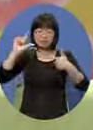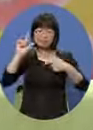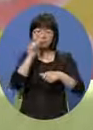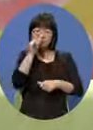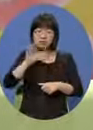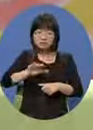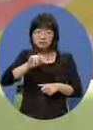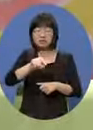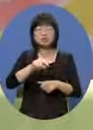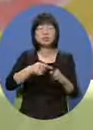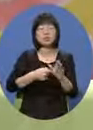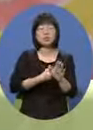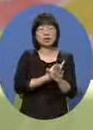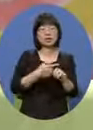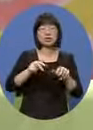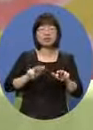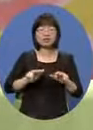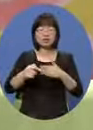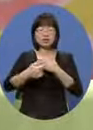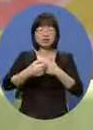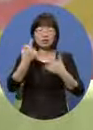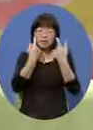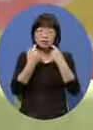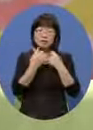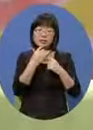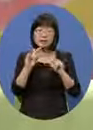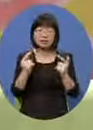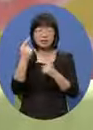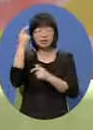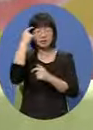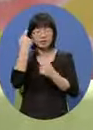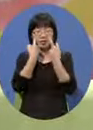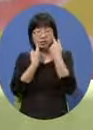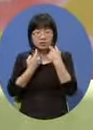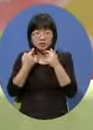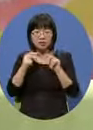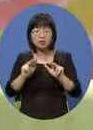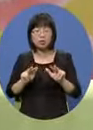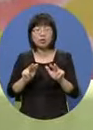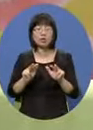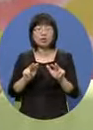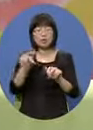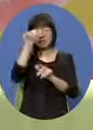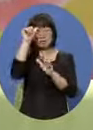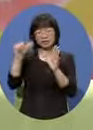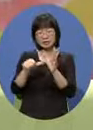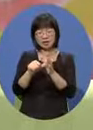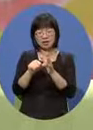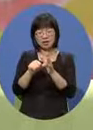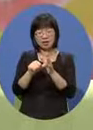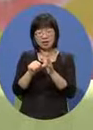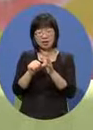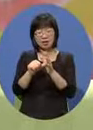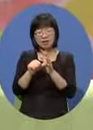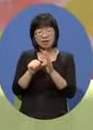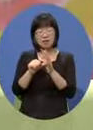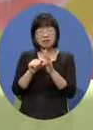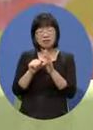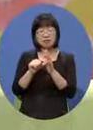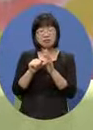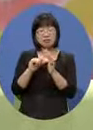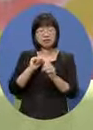그렇지만 그런 경우 외에도 외상뿐만이 아니라 정신적인 상처 네. 어떻게 보면 평생을 달고 다니면서